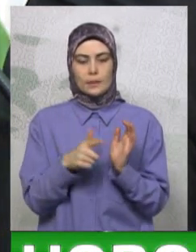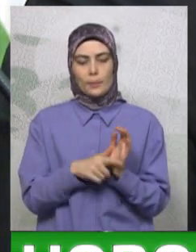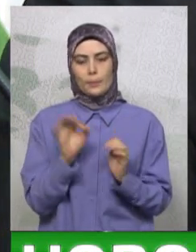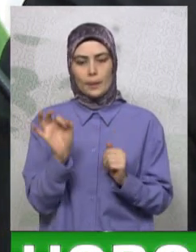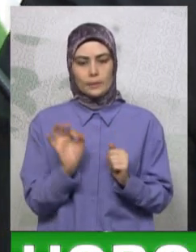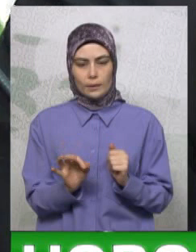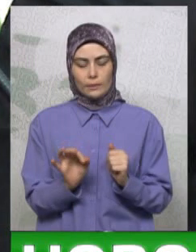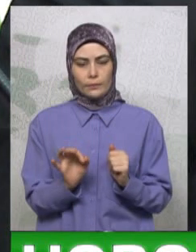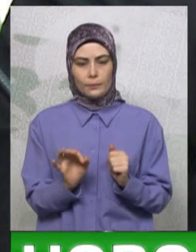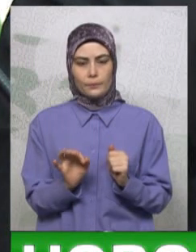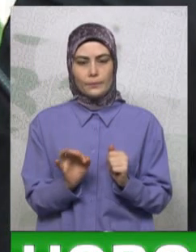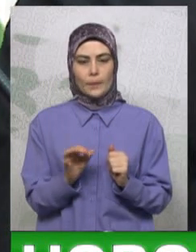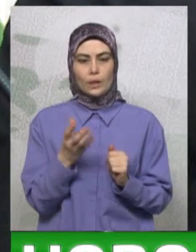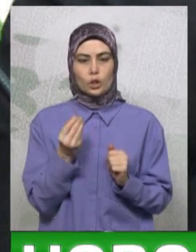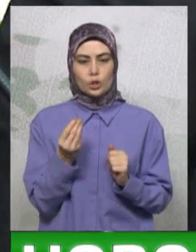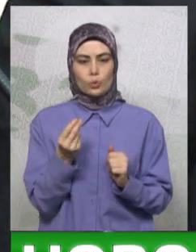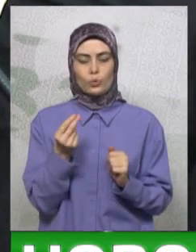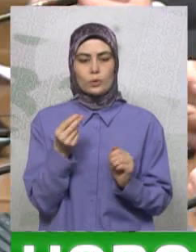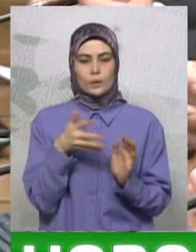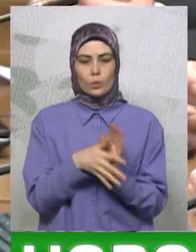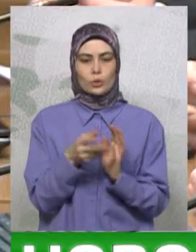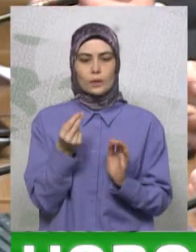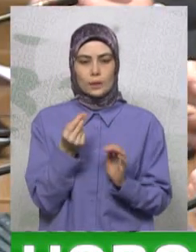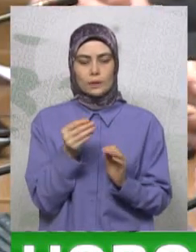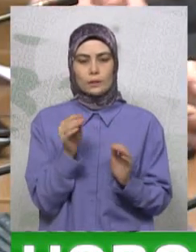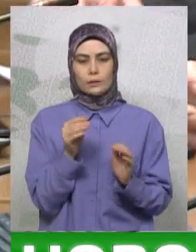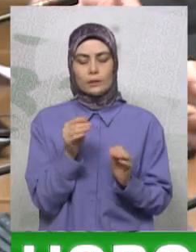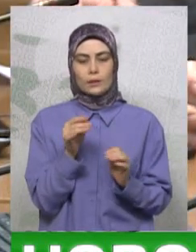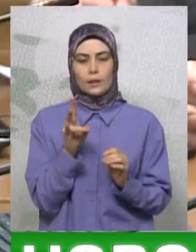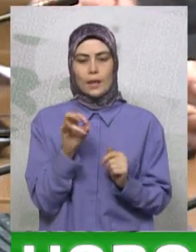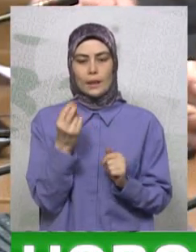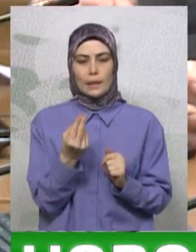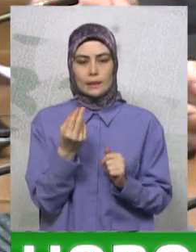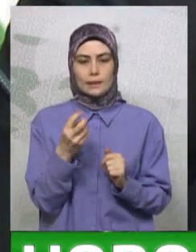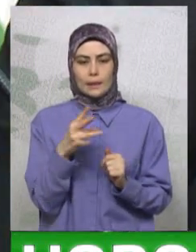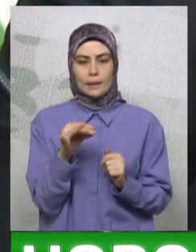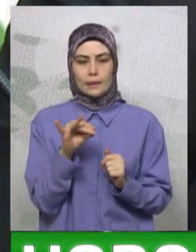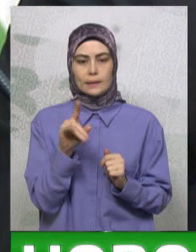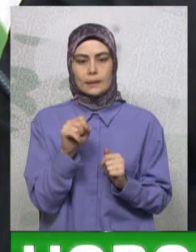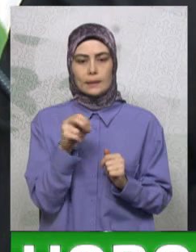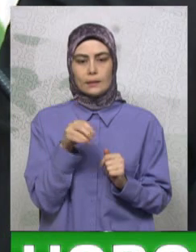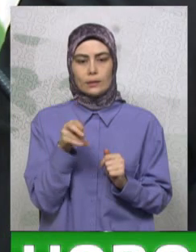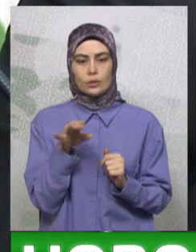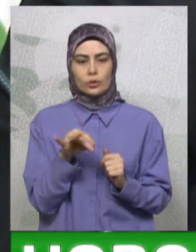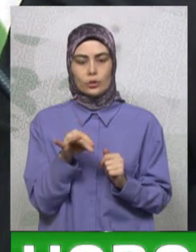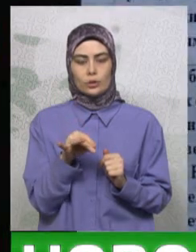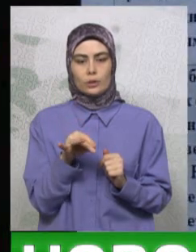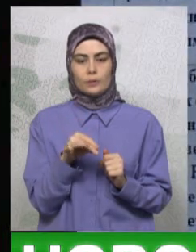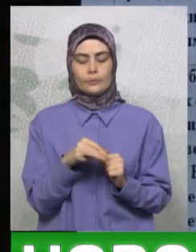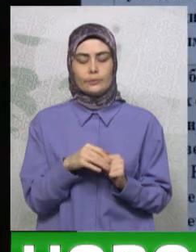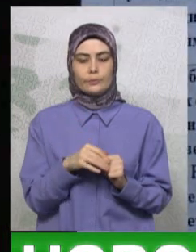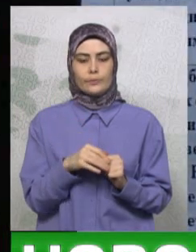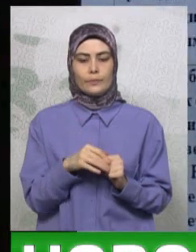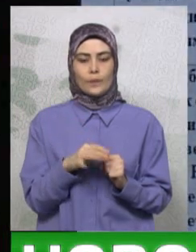77%. Кроме того, заложено средство на реализацию национальных целей и задачу, обозначенную президентом нашей страны.